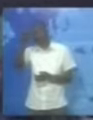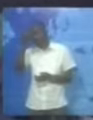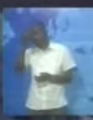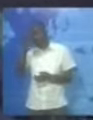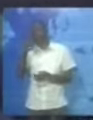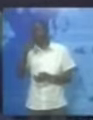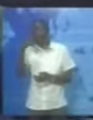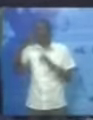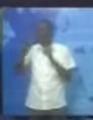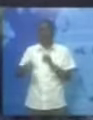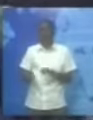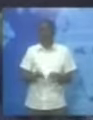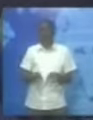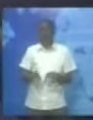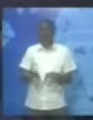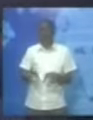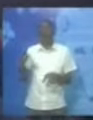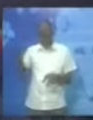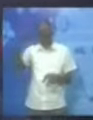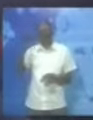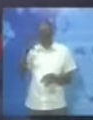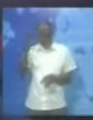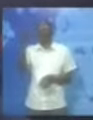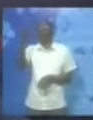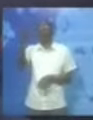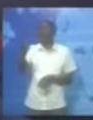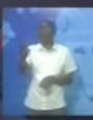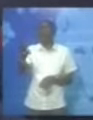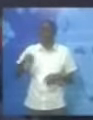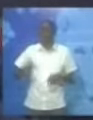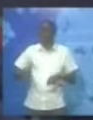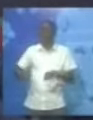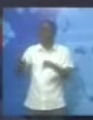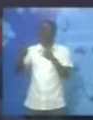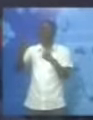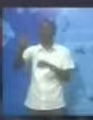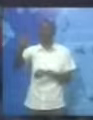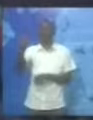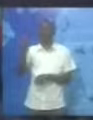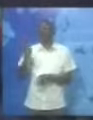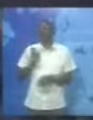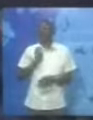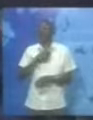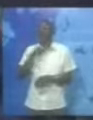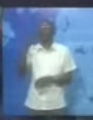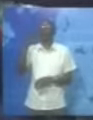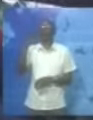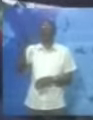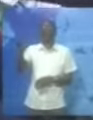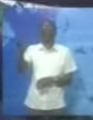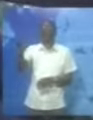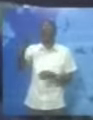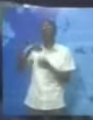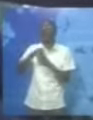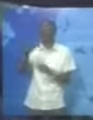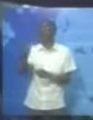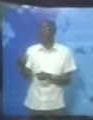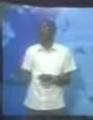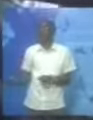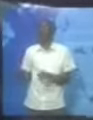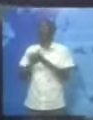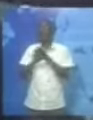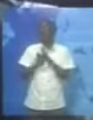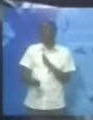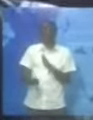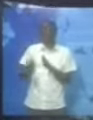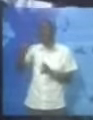qui doivent faire ça. Il faut prévoir une continuité. Nous avons vu que les choses ont baissé parce que les